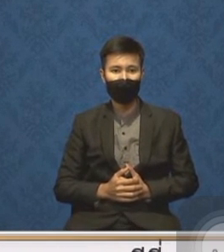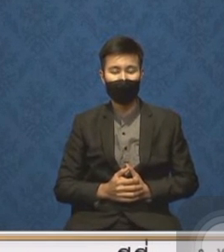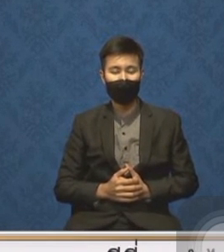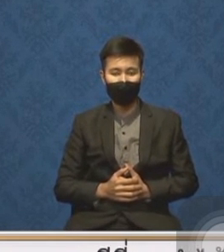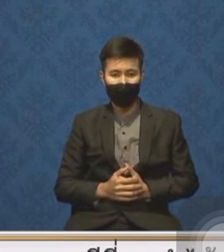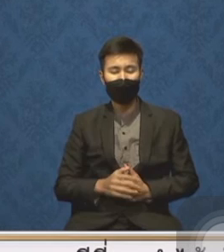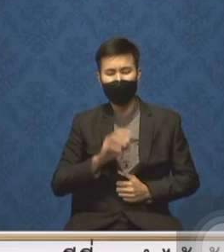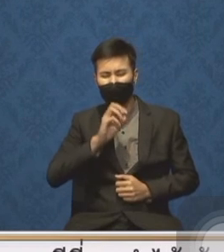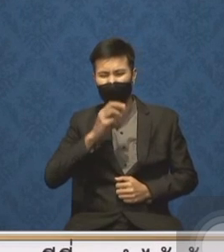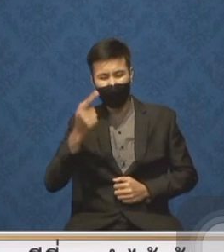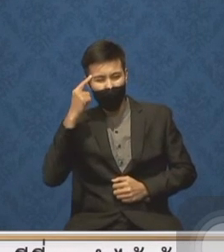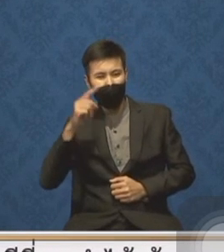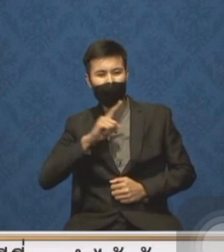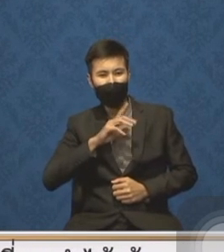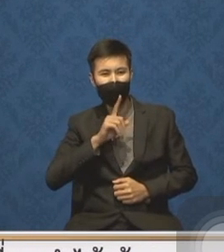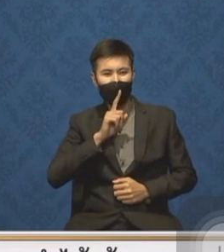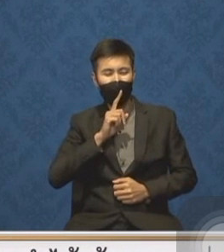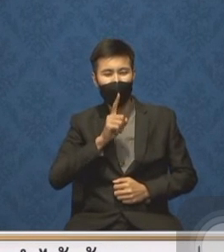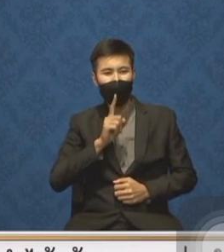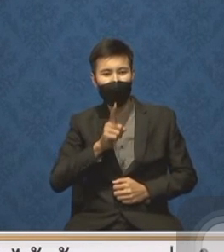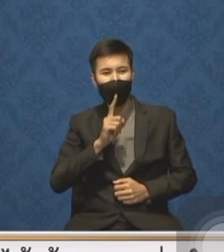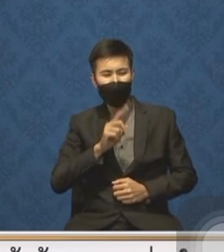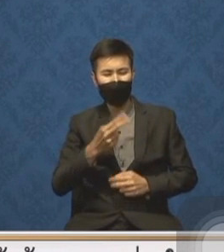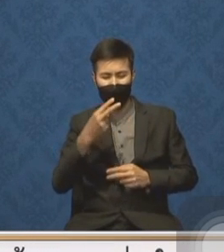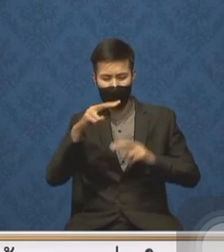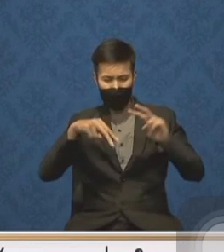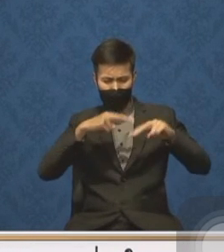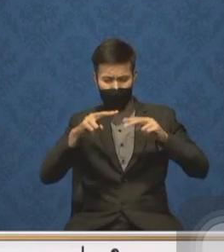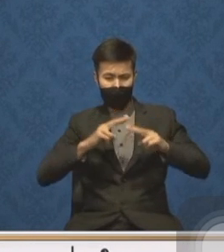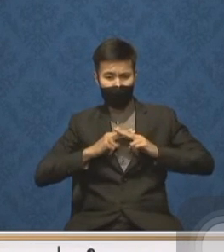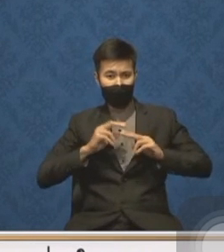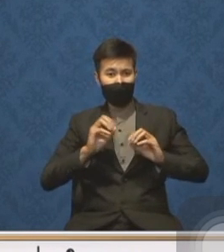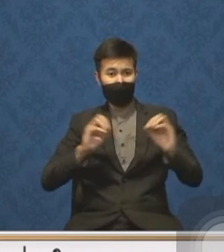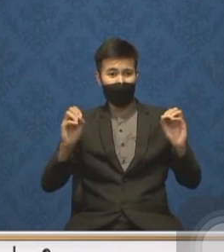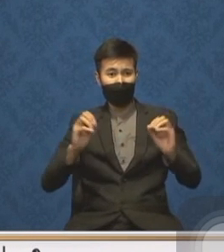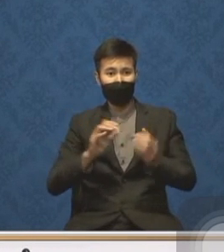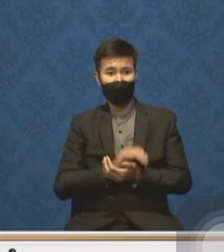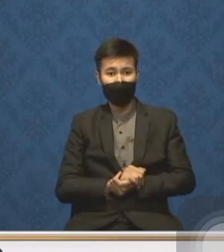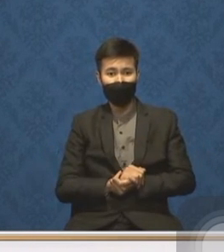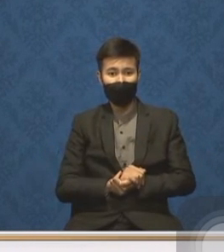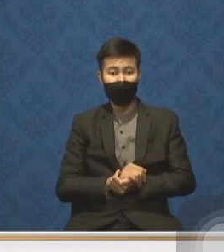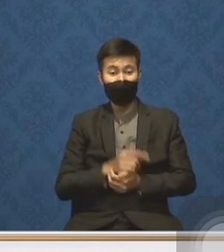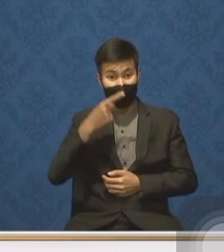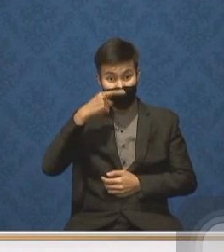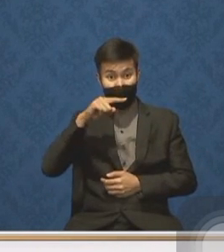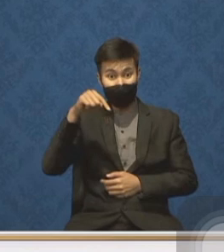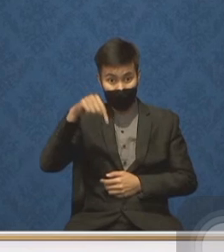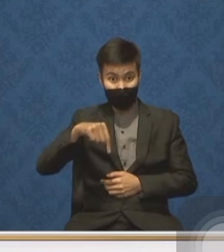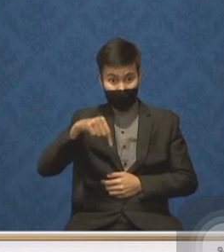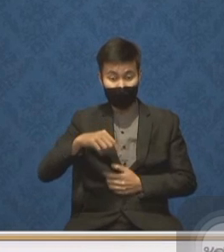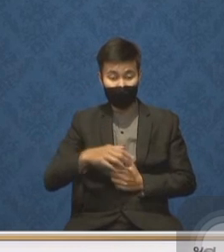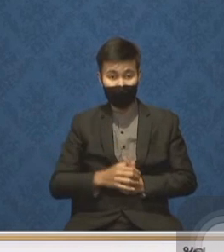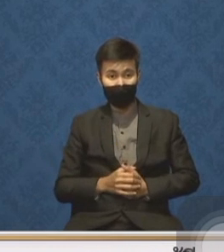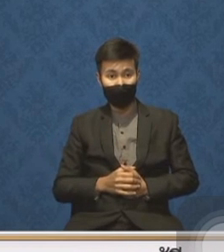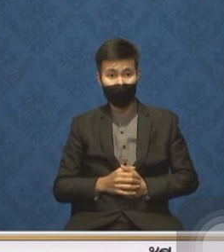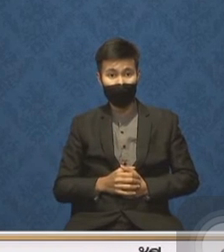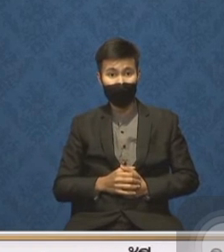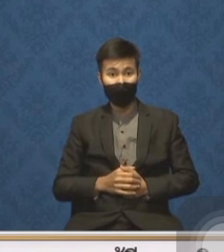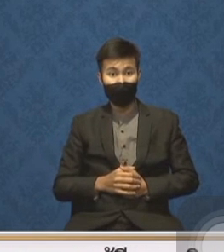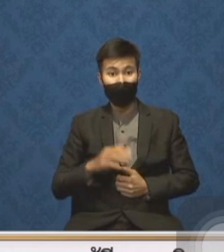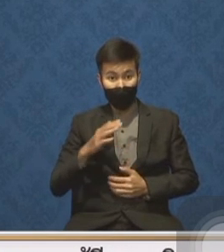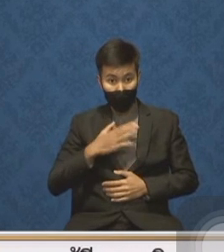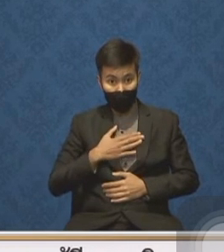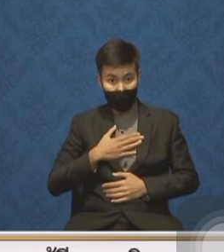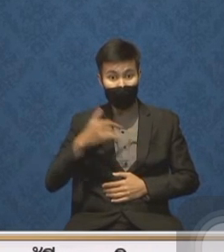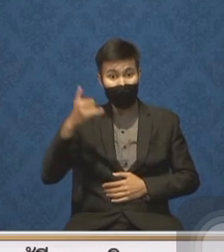เองงบประมาณกิจการของสภาของเราเนี่ยนะครับบ้านของเราเนี่ยครับท่านประธานครับผมเพิ่งเข้ามาปฏิบัติง